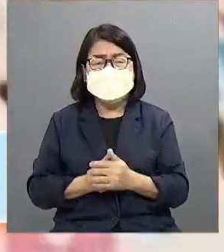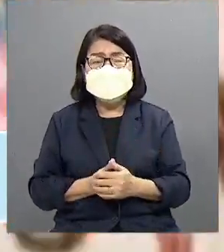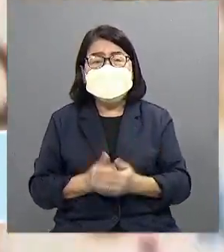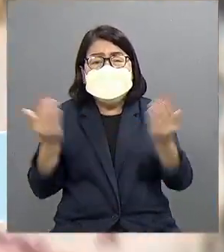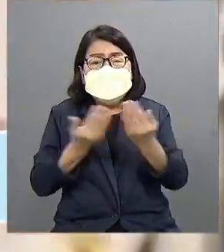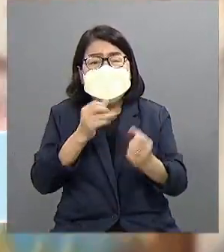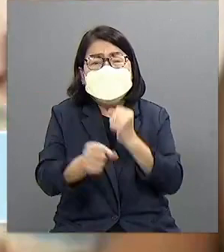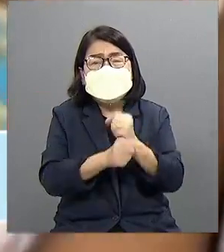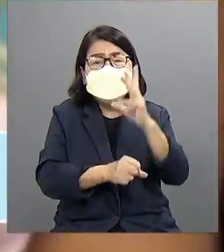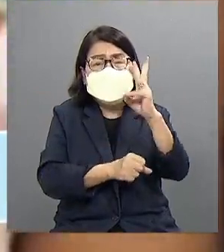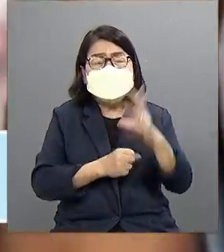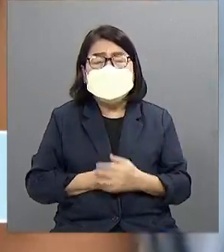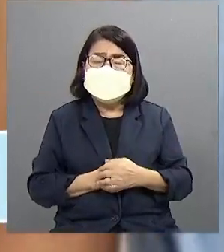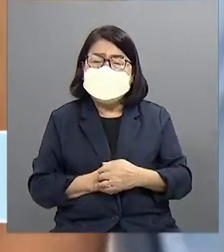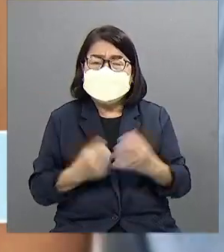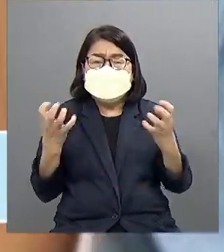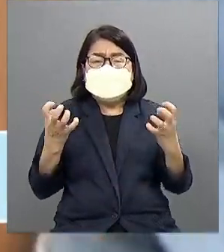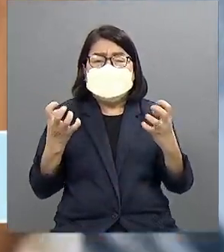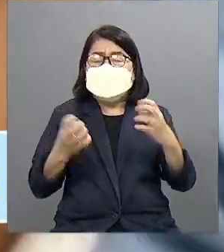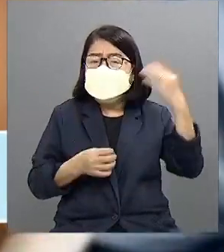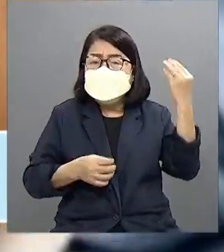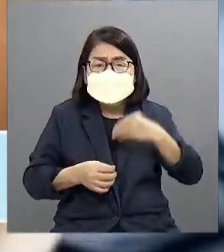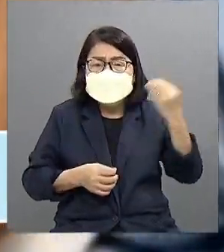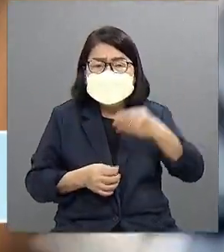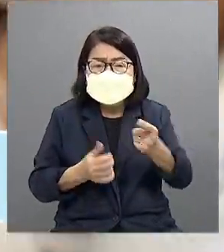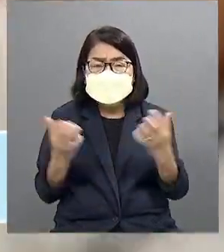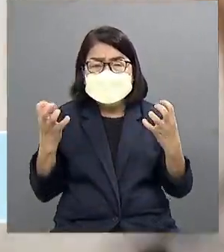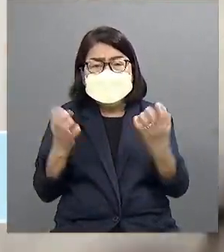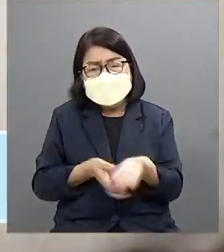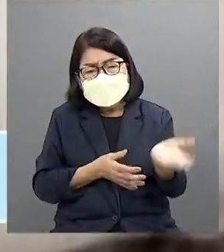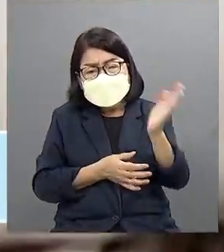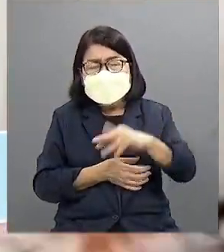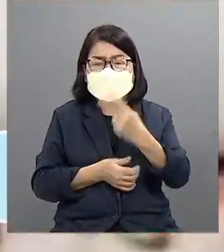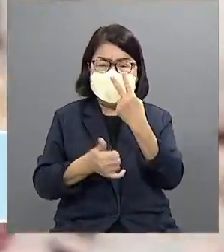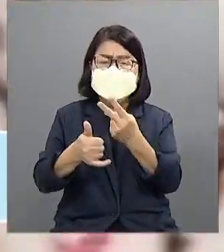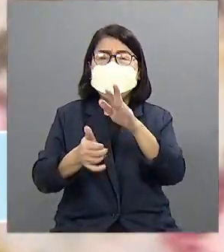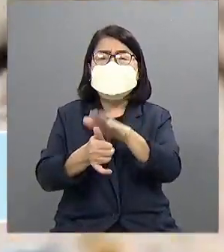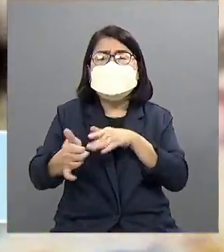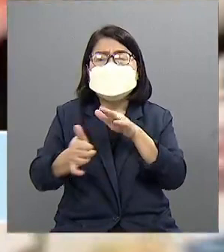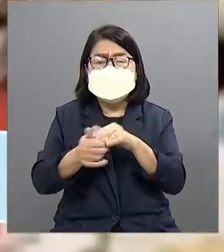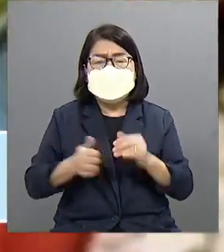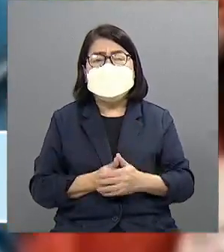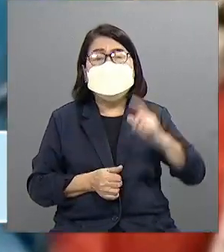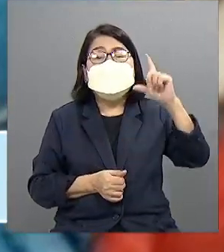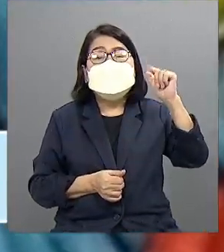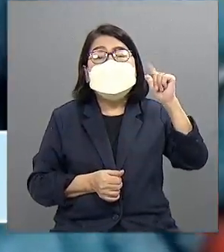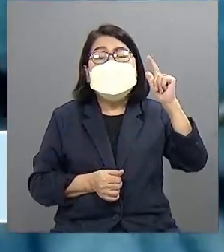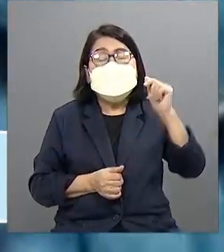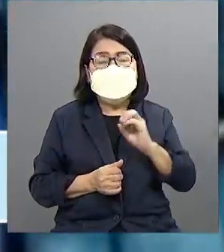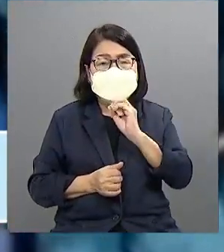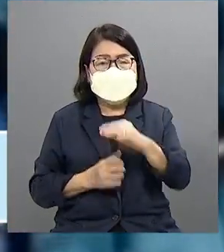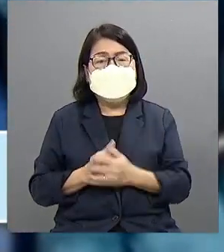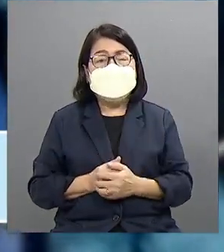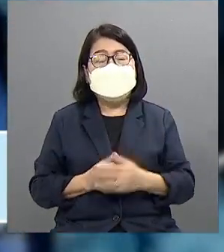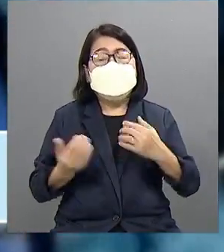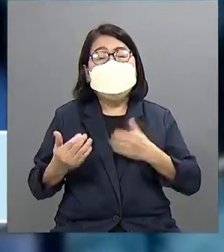งอยู่ตลอดเวลาเนี่ยค่ะโอ้น่าเห็นใจมากๆเลยนะคะนางเฉลียวคงประเวศเป็นแม่ของเด็กหญิงคนนี้บอกว่าลูกสาวเนี่ยเป็นคนแข็ง